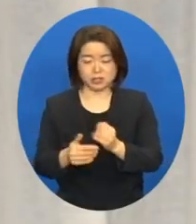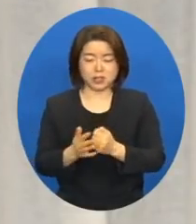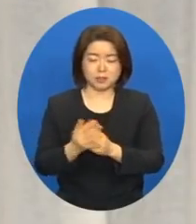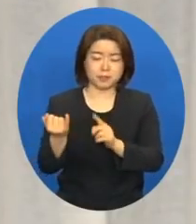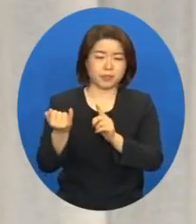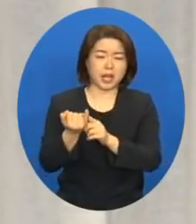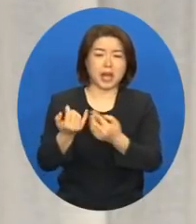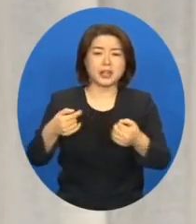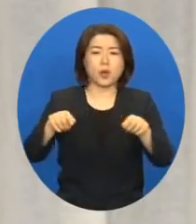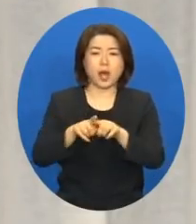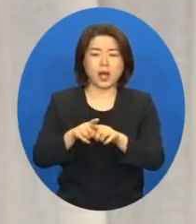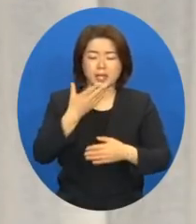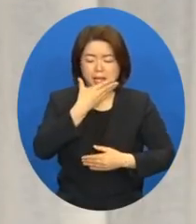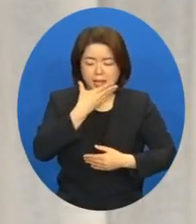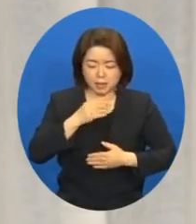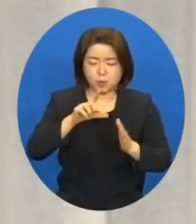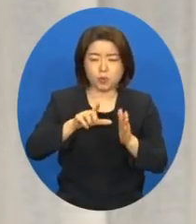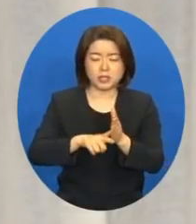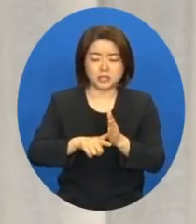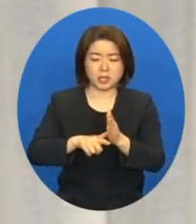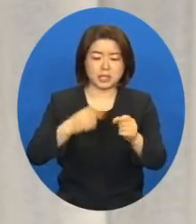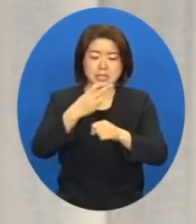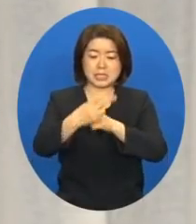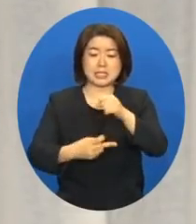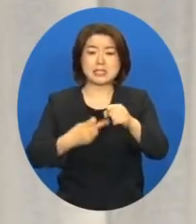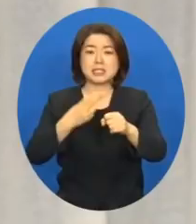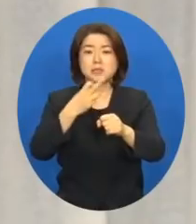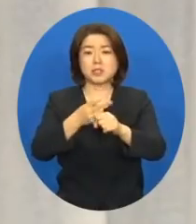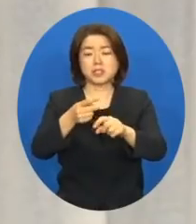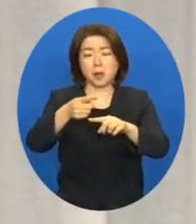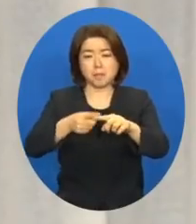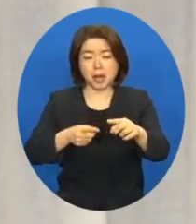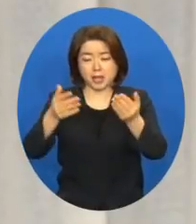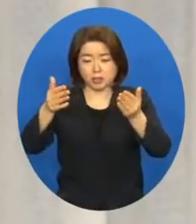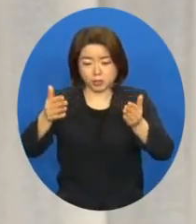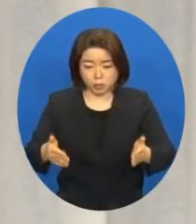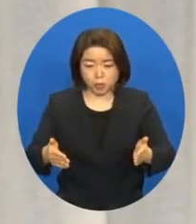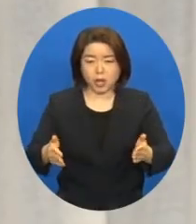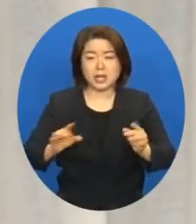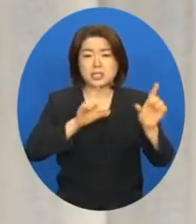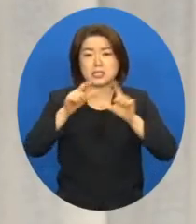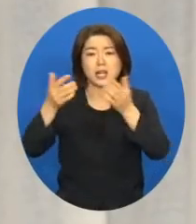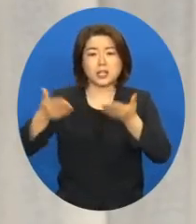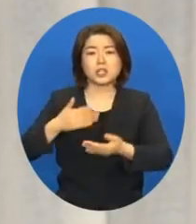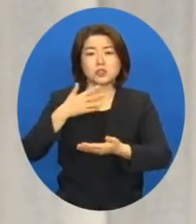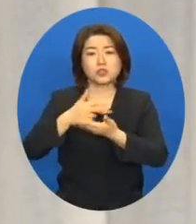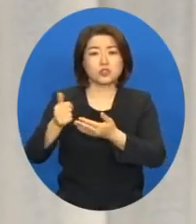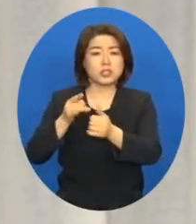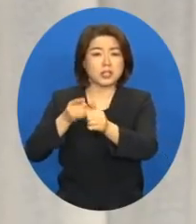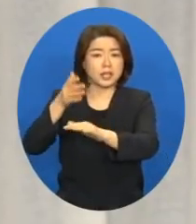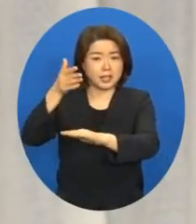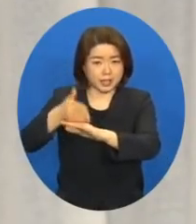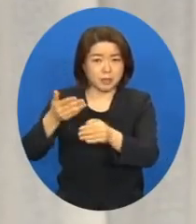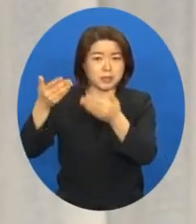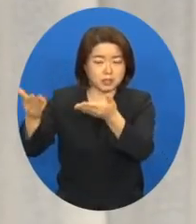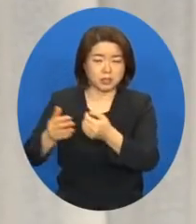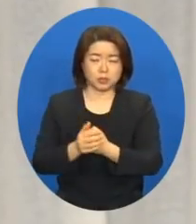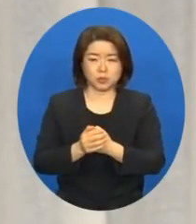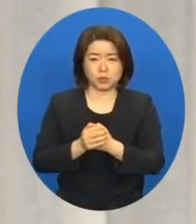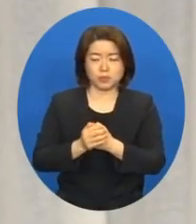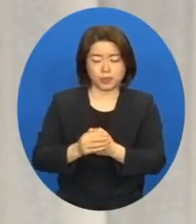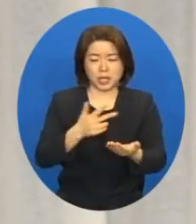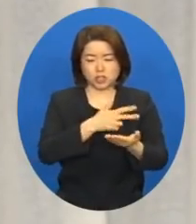함께 행복한 시간을 12년 반 동안 살게 해주신 주님께 감사했고 주님의 영원하신